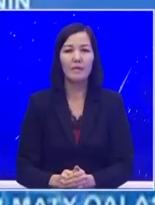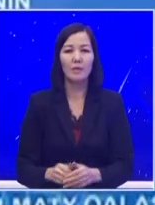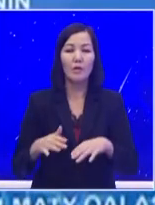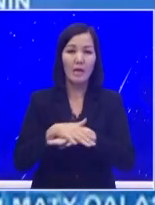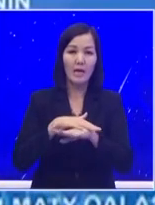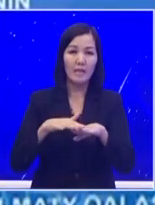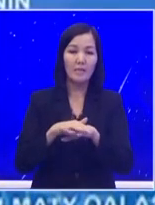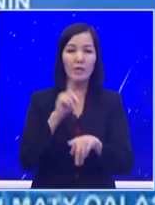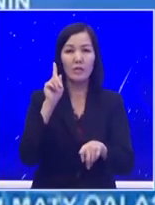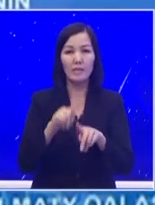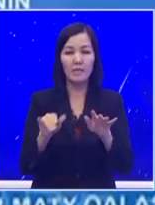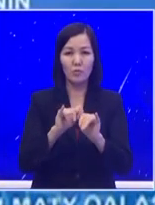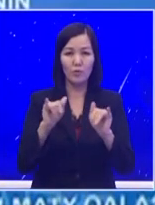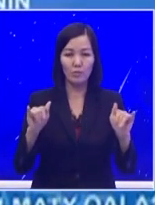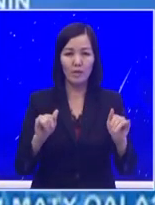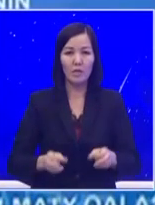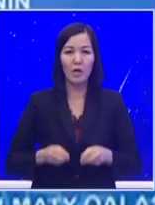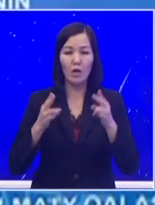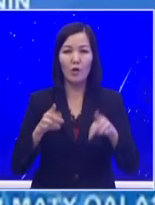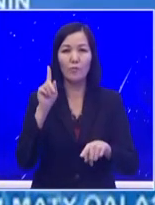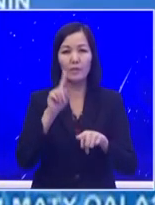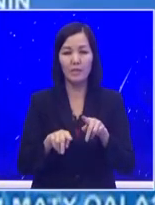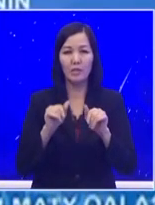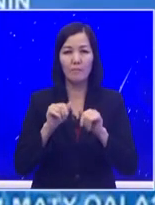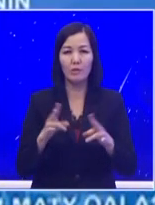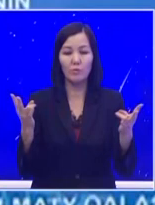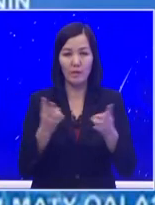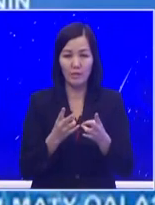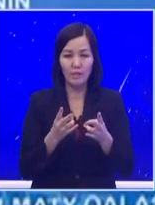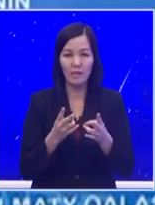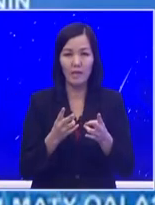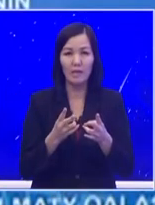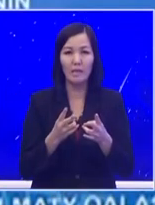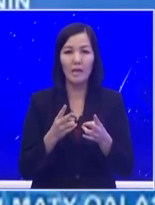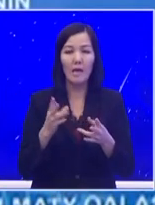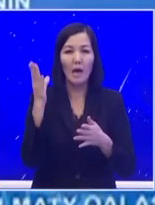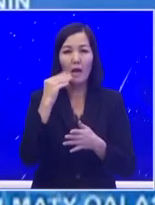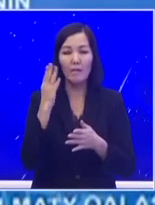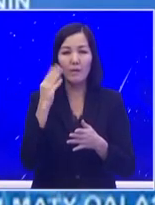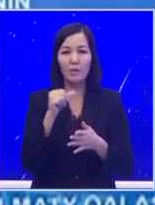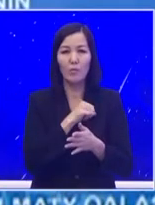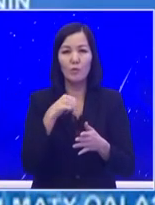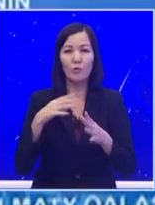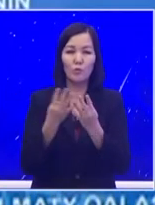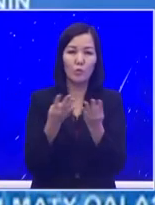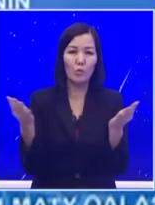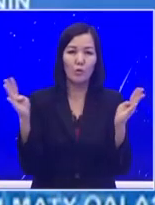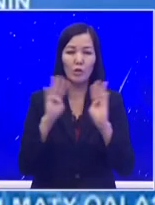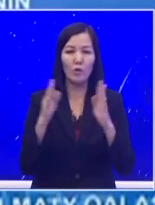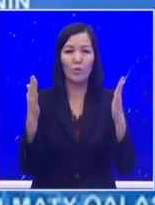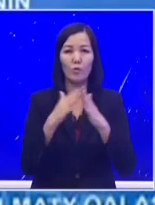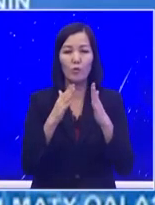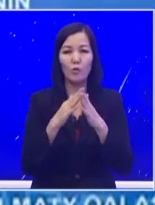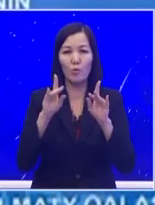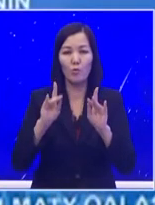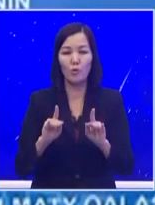Тұрғындар үшін тез өсіп келе жатқан қауіп бізді жылдам шешім қабылдауға мәжбүр етуде. Мегаполисте өзін-өзі оқшаулау және үй карантині